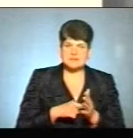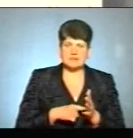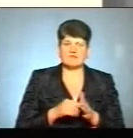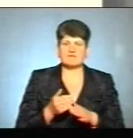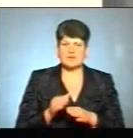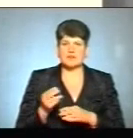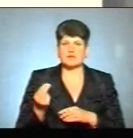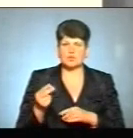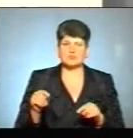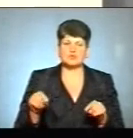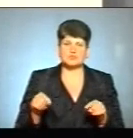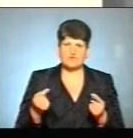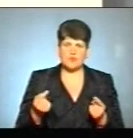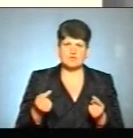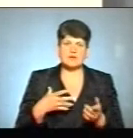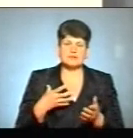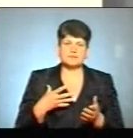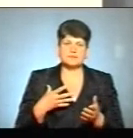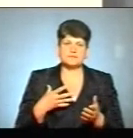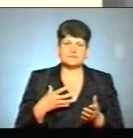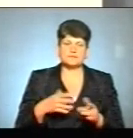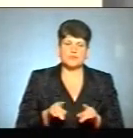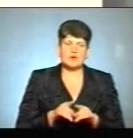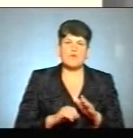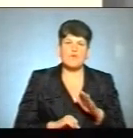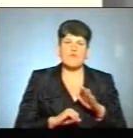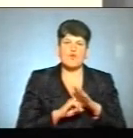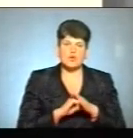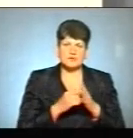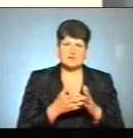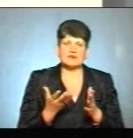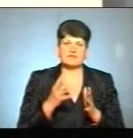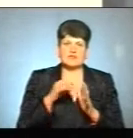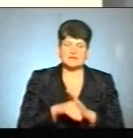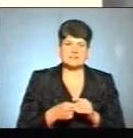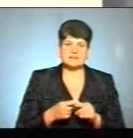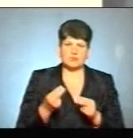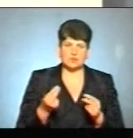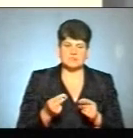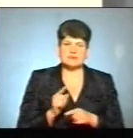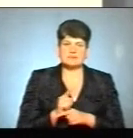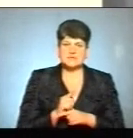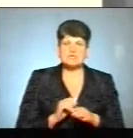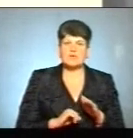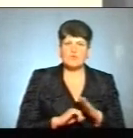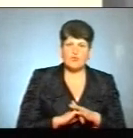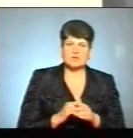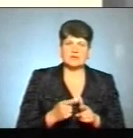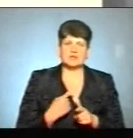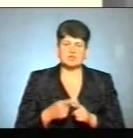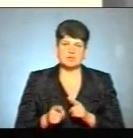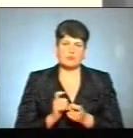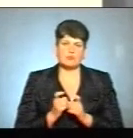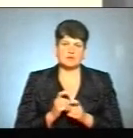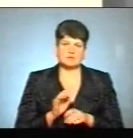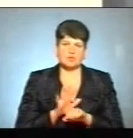виділені кошти, створені так свого роду фонди, в які вкладаються ці кошти, стабілізаційні фонди чи по боротьбі